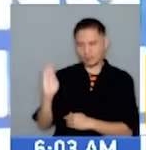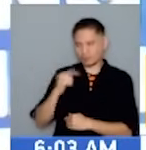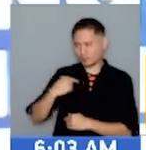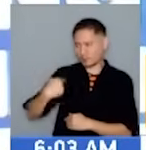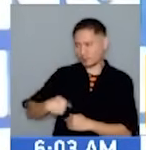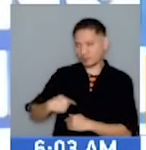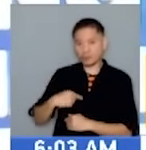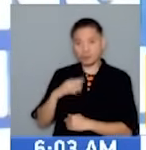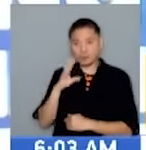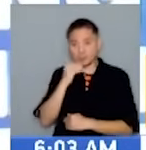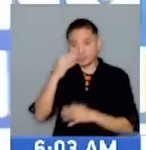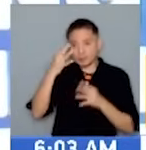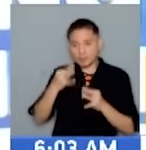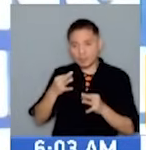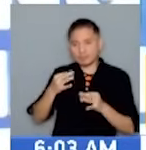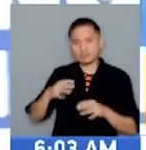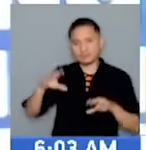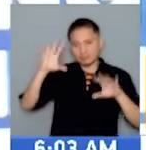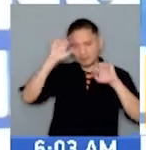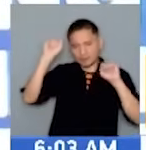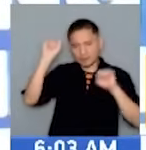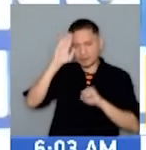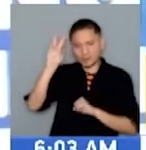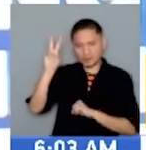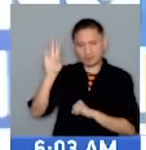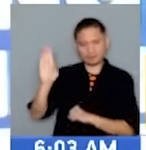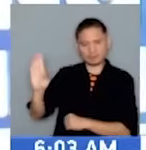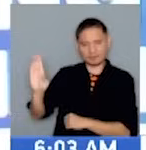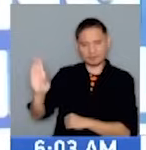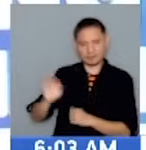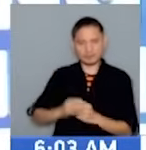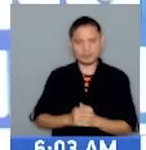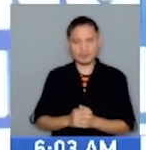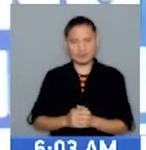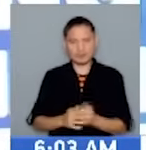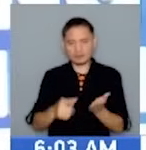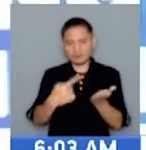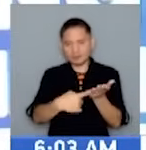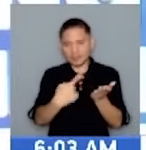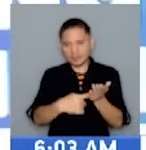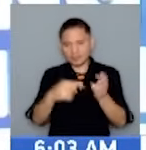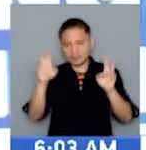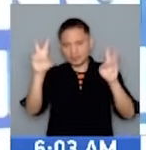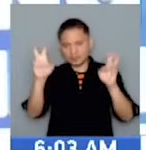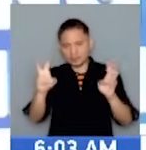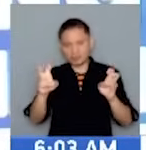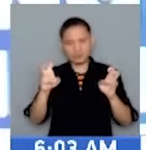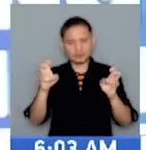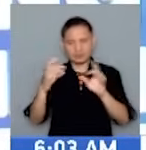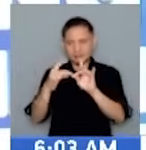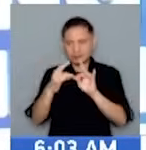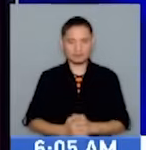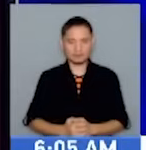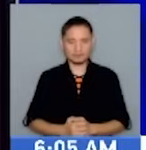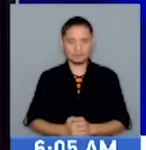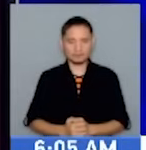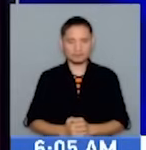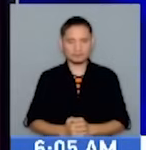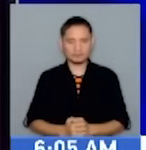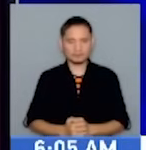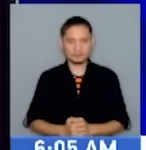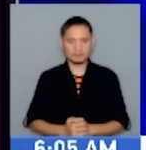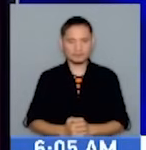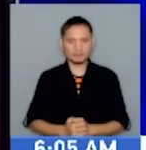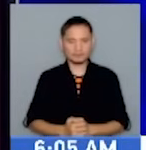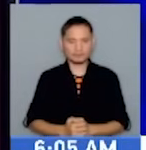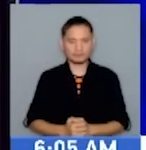bilateral discussions. It must be based on fundamental principles and it must be based on sincerity.